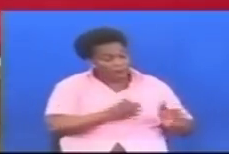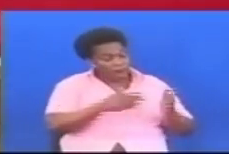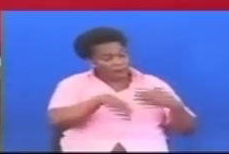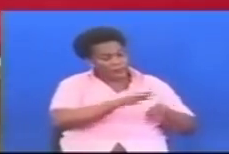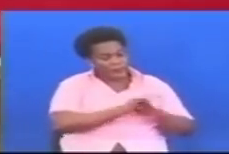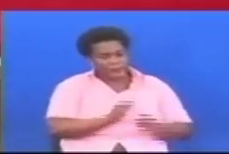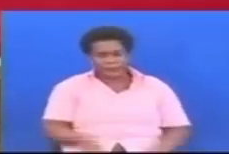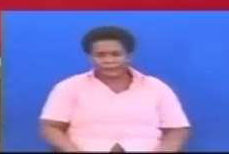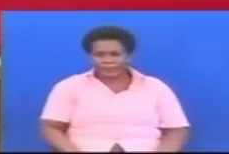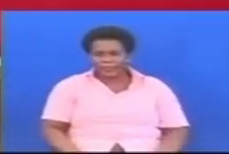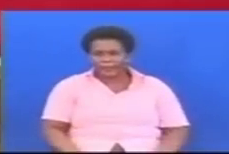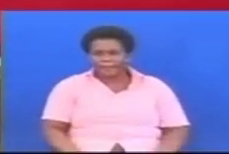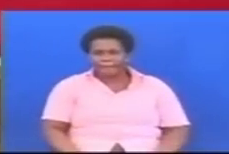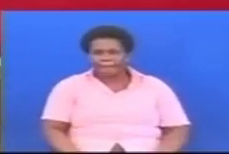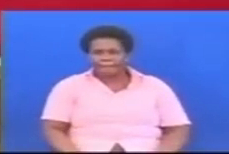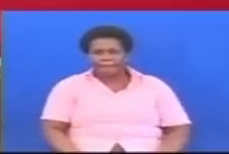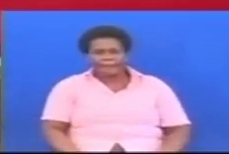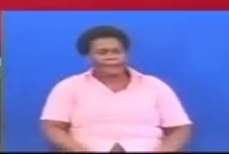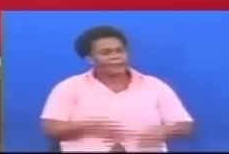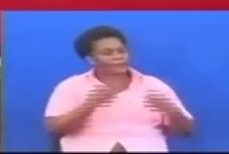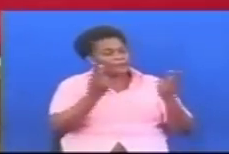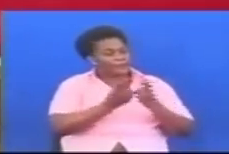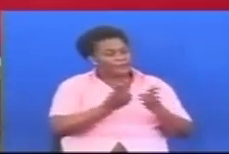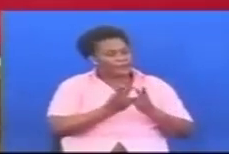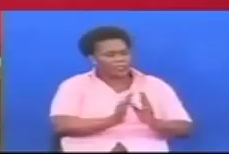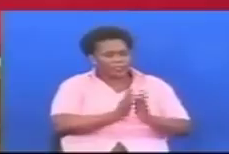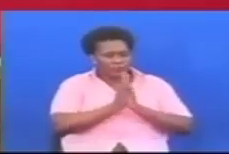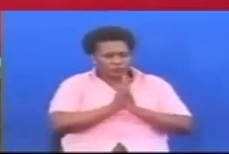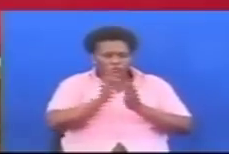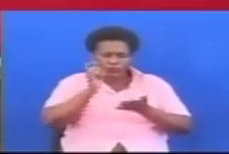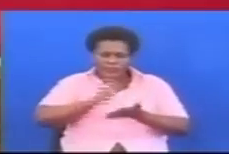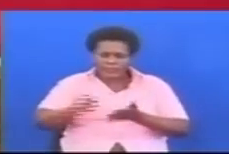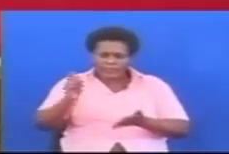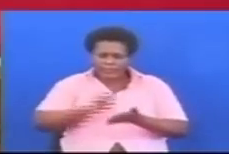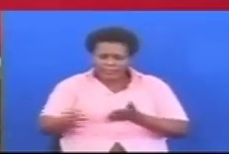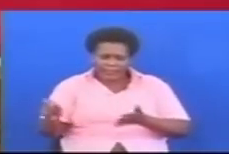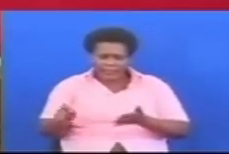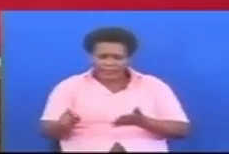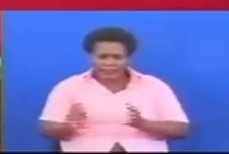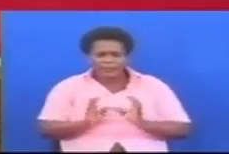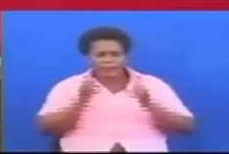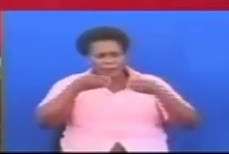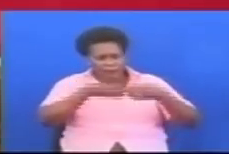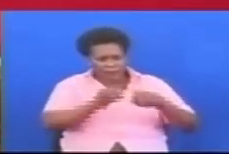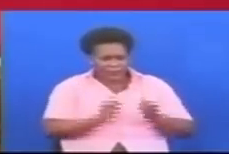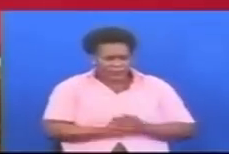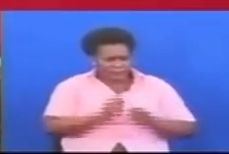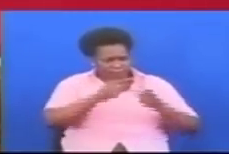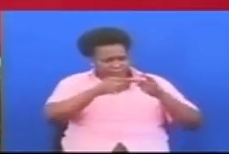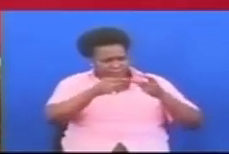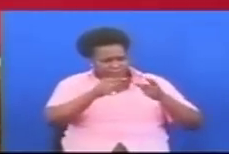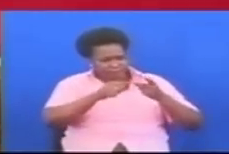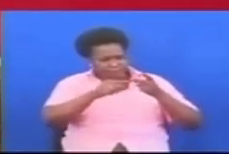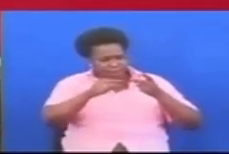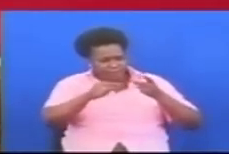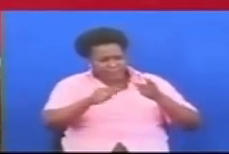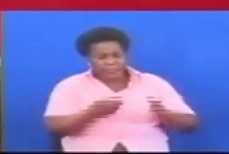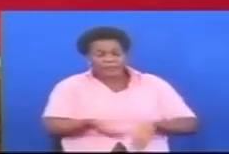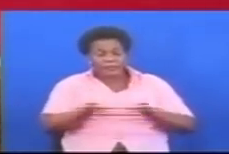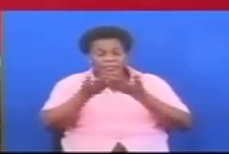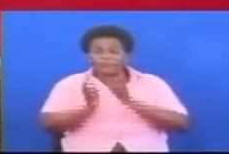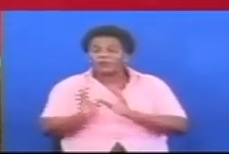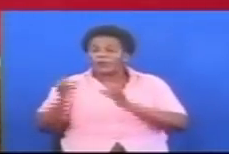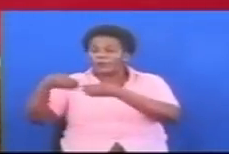kwa namna kipekee nashukuru sekretarieti ya kamati ambayo ni Virgin Mtui, Lecho Nyege, na msaidizi wake wa kamati Mwimbe